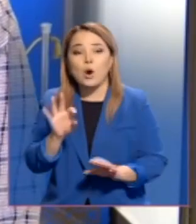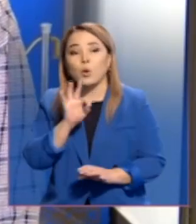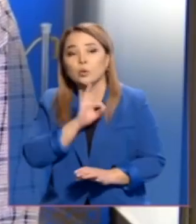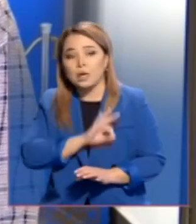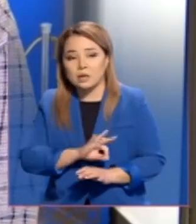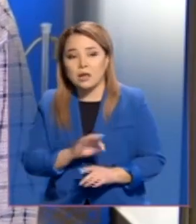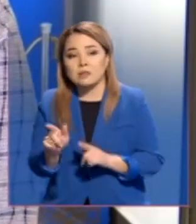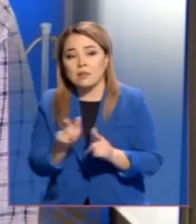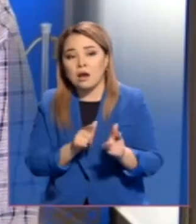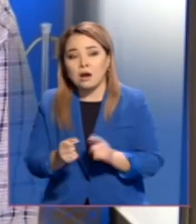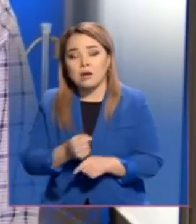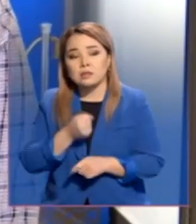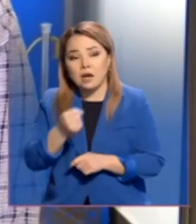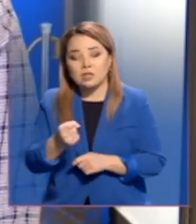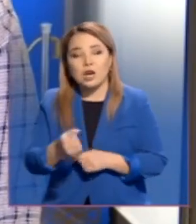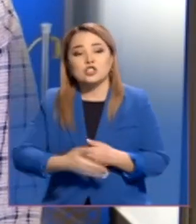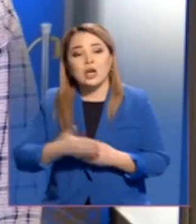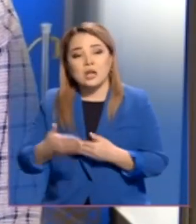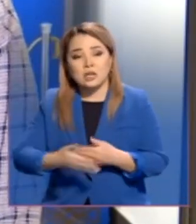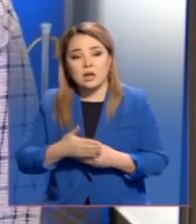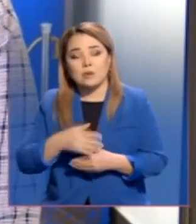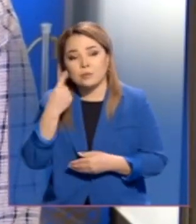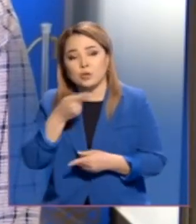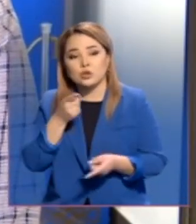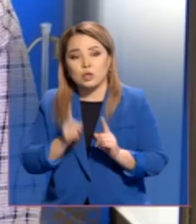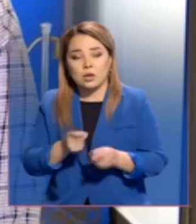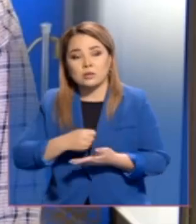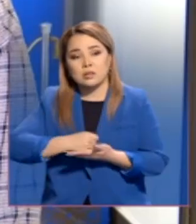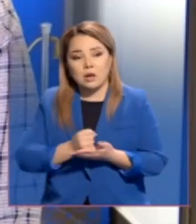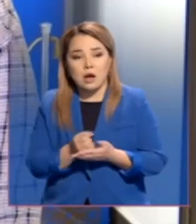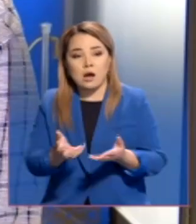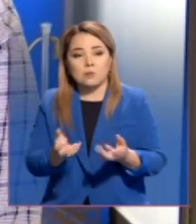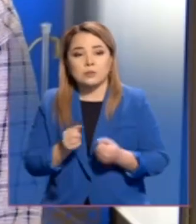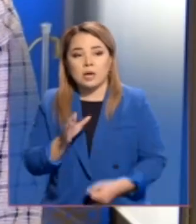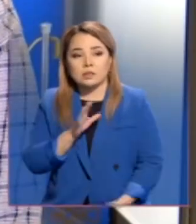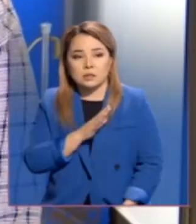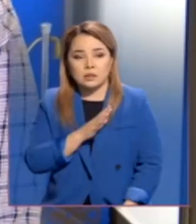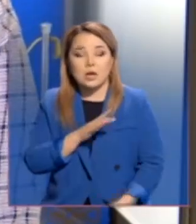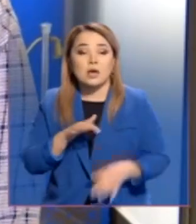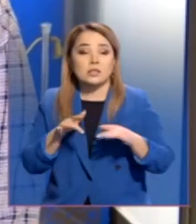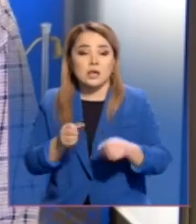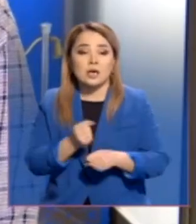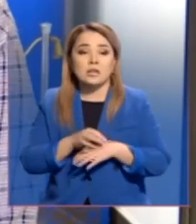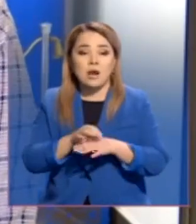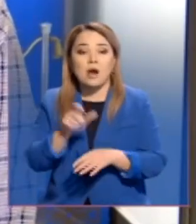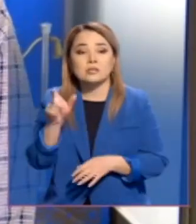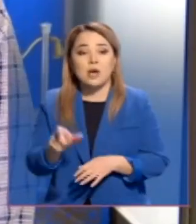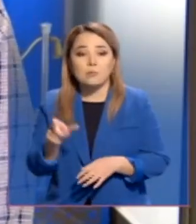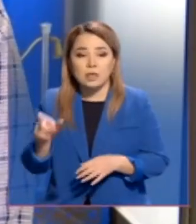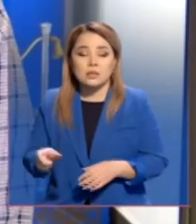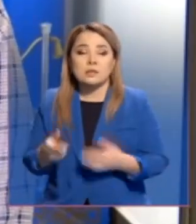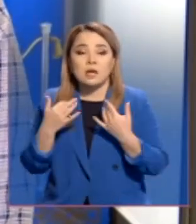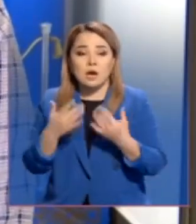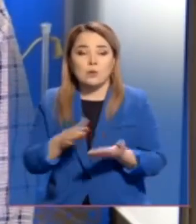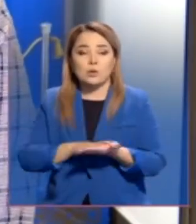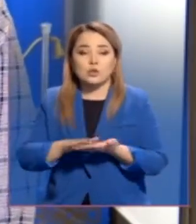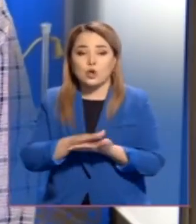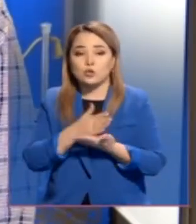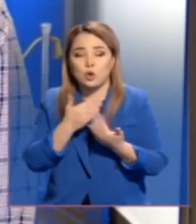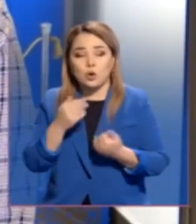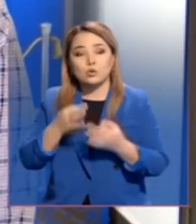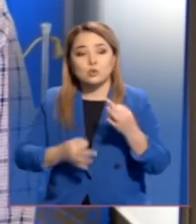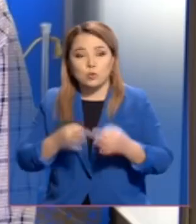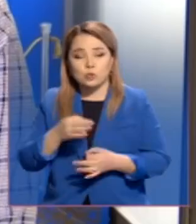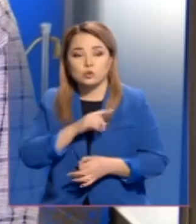отырып, тағайындалған жаза шартты түрде деп қабылданды. Іс бойынша азаматтық талап қойылған жоқ, сот